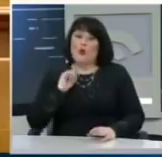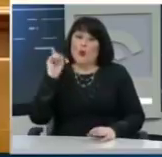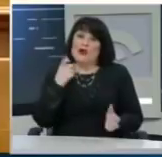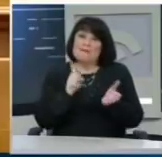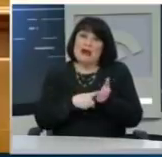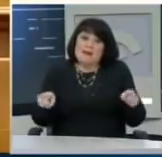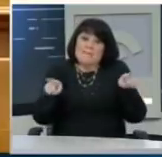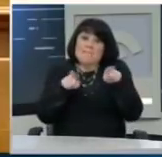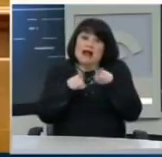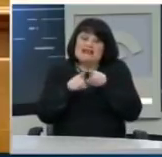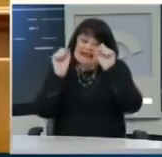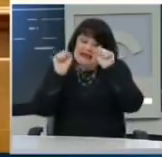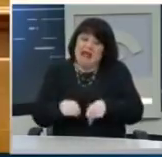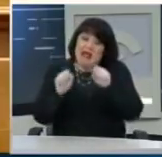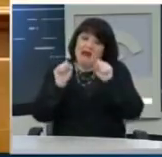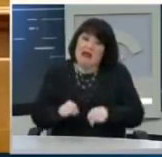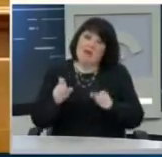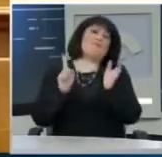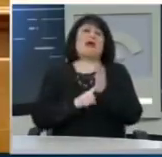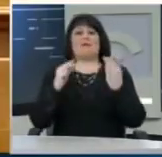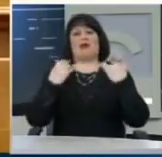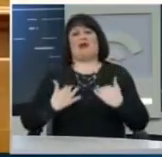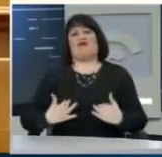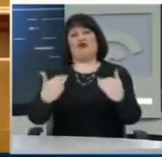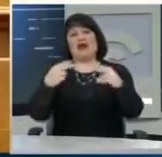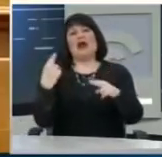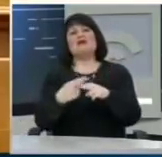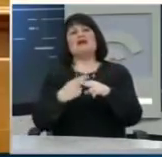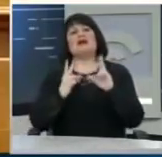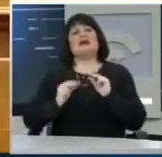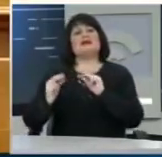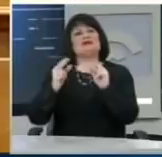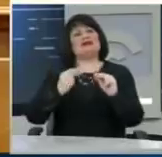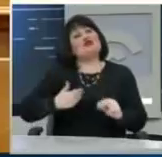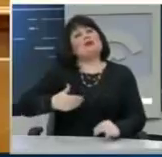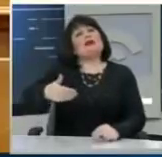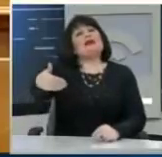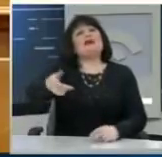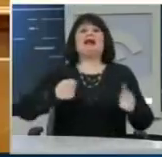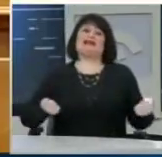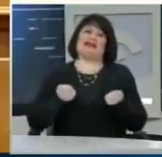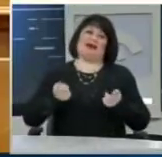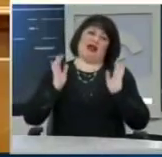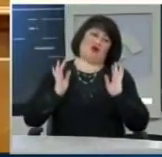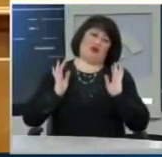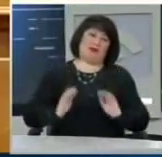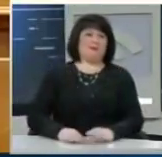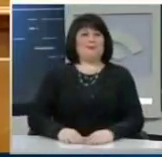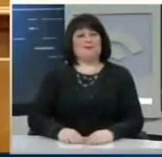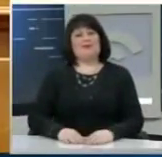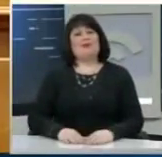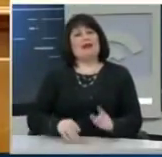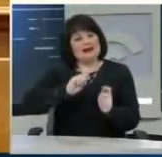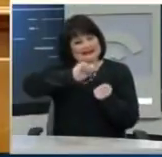θέση ως εθνική αντιπροσωπεία. Και γι' αυτό το λόγο έχει αξία να συζητήσουμε και για τα επόμενα βήματα. Γιατί έχει